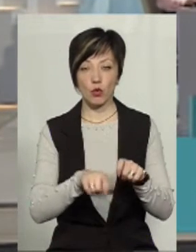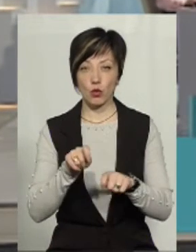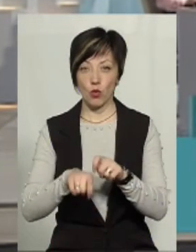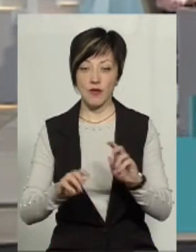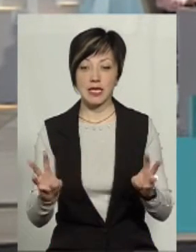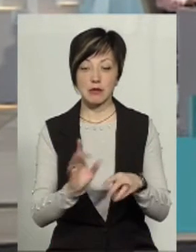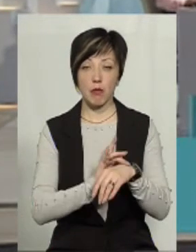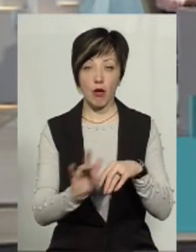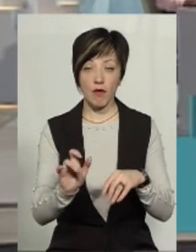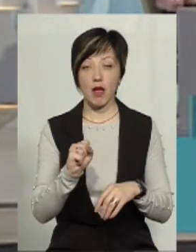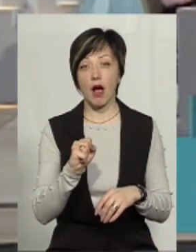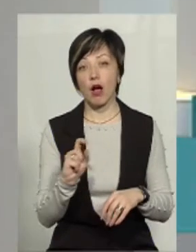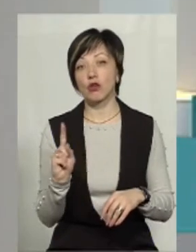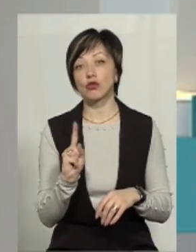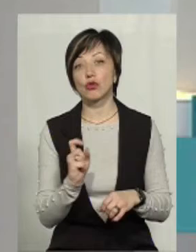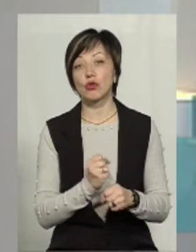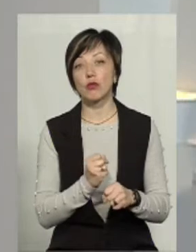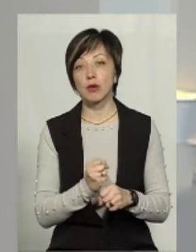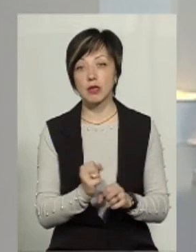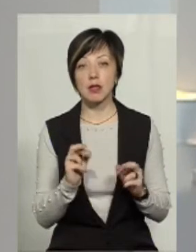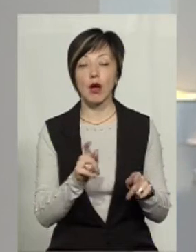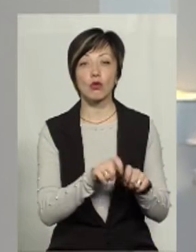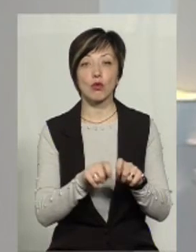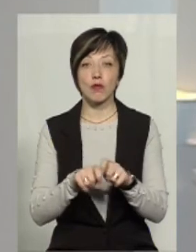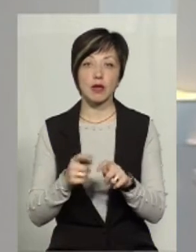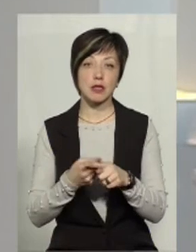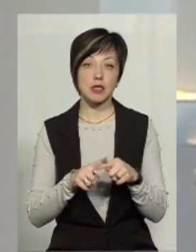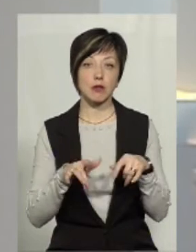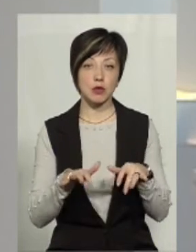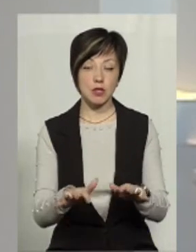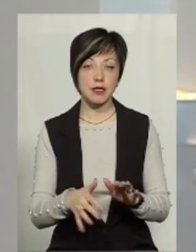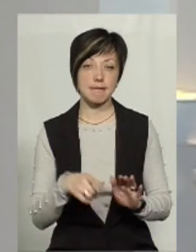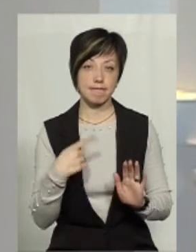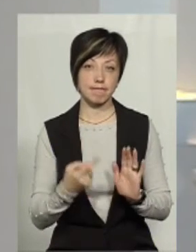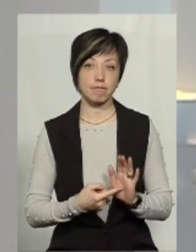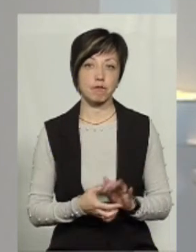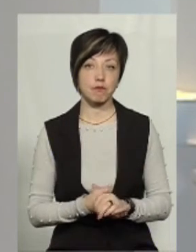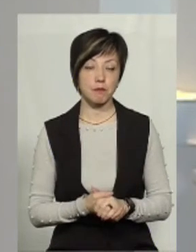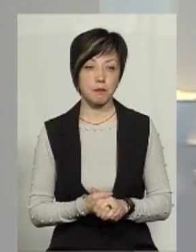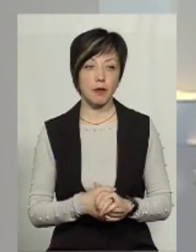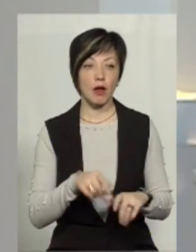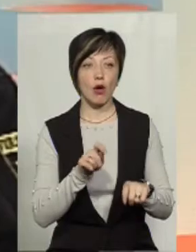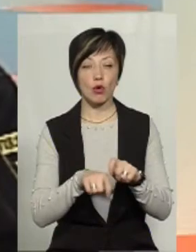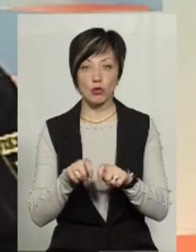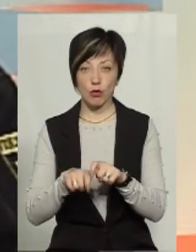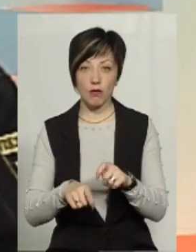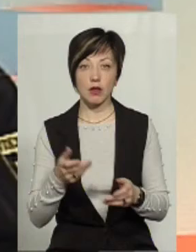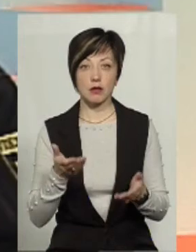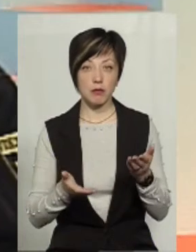неконтрольоване спалювання. А що ж робити? Як контролювати цей процес, пані Людмила? Ну, контролювати,